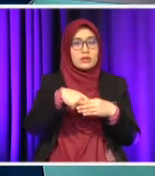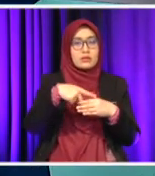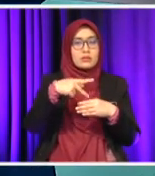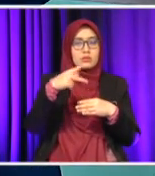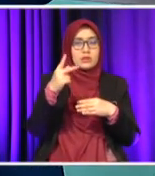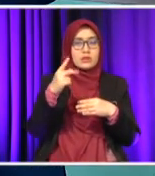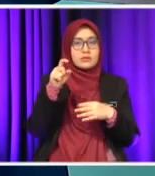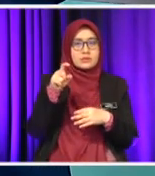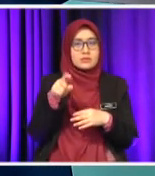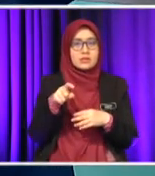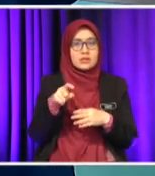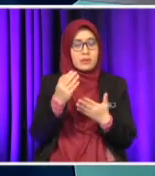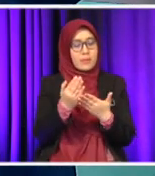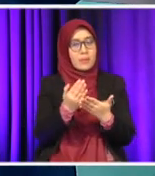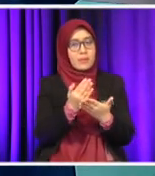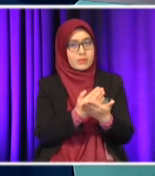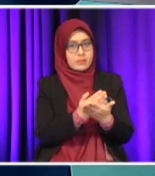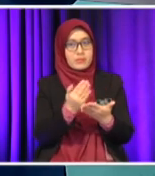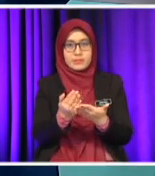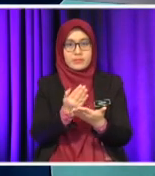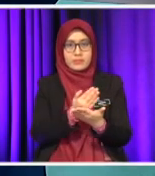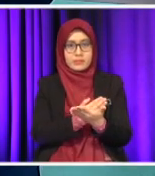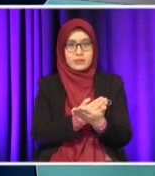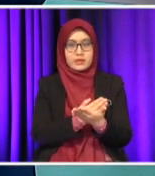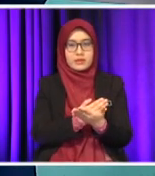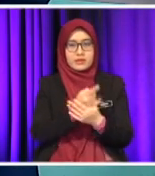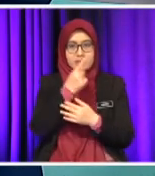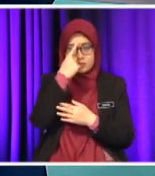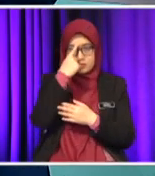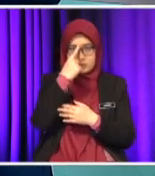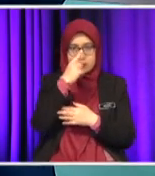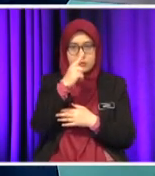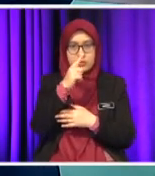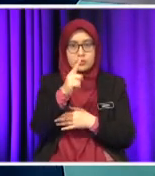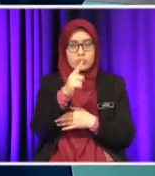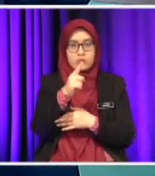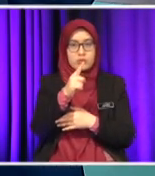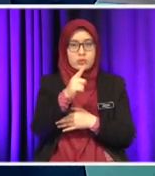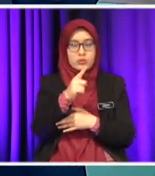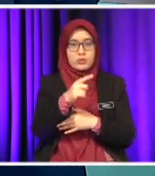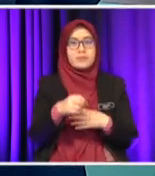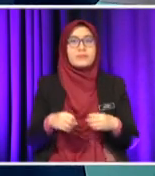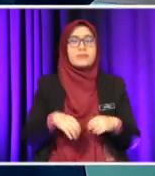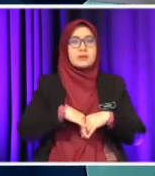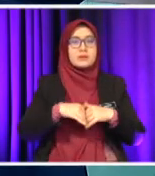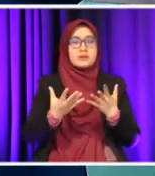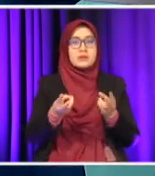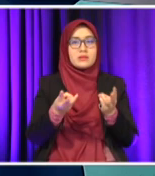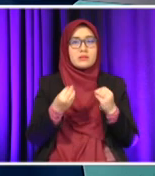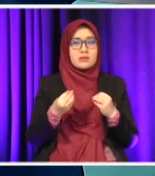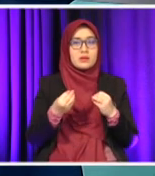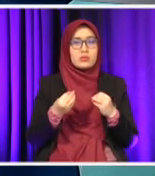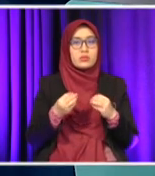Bagaimana produknya nggak sampai kepada pengguna jadi kita memang kita belum